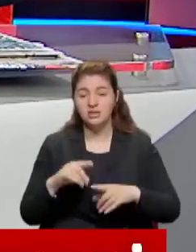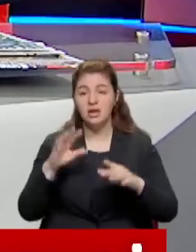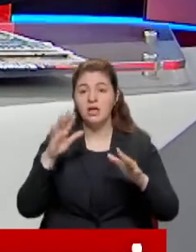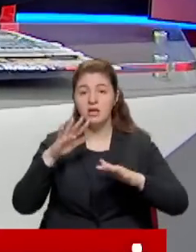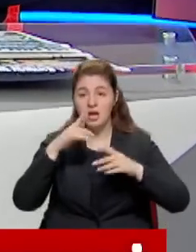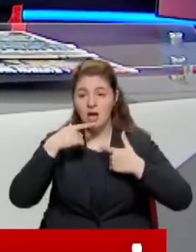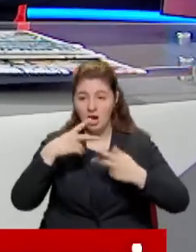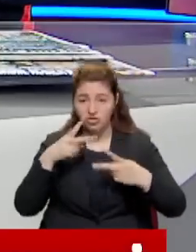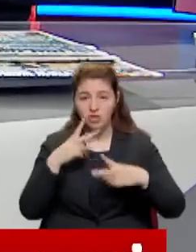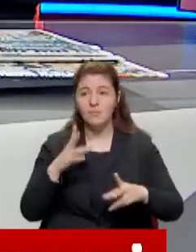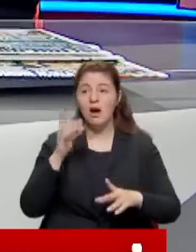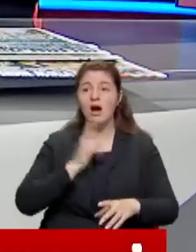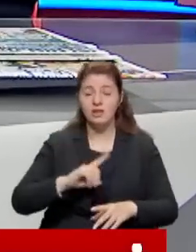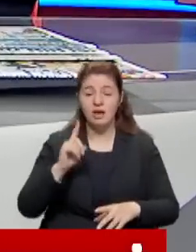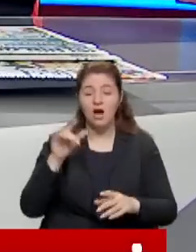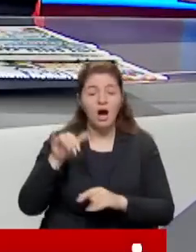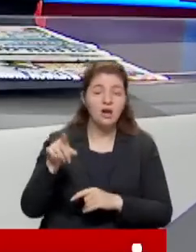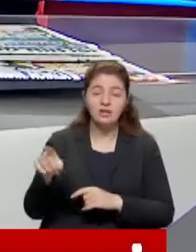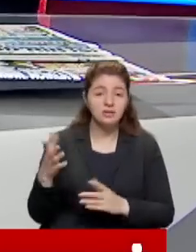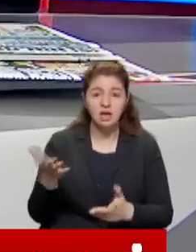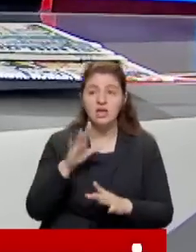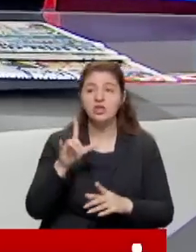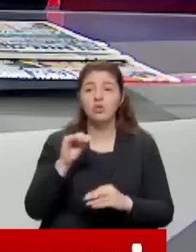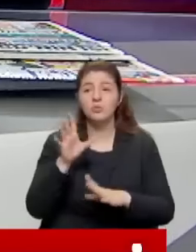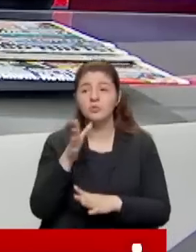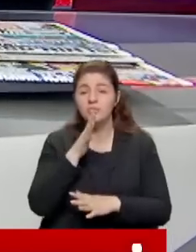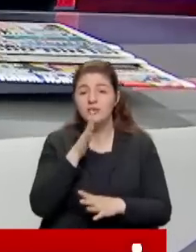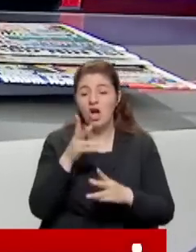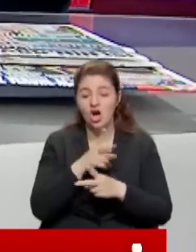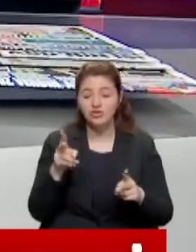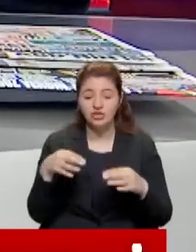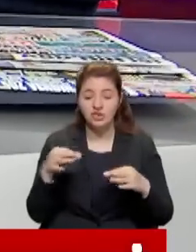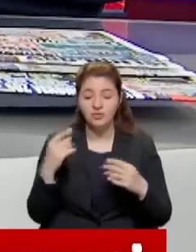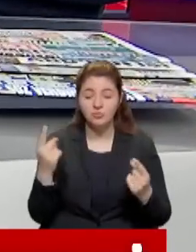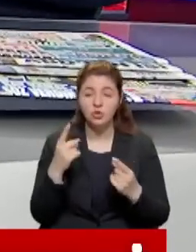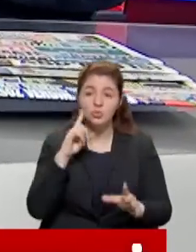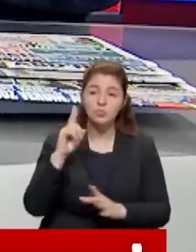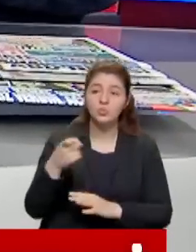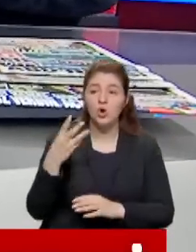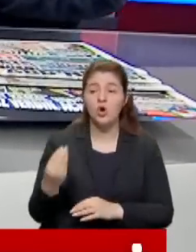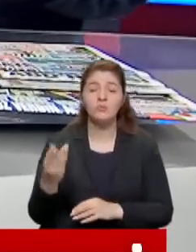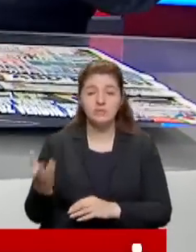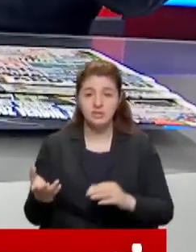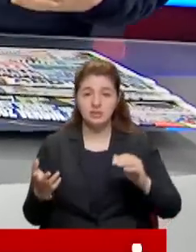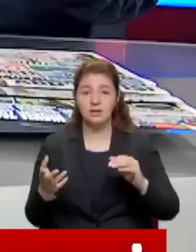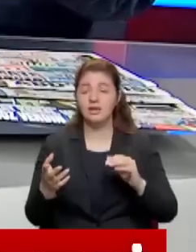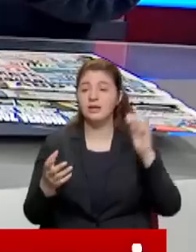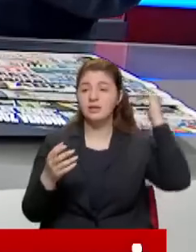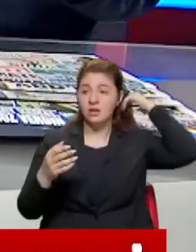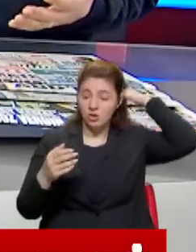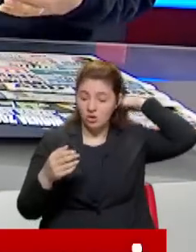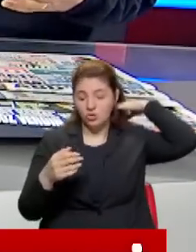manifesto, her siyasi aday hakkında ihtiyacı olan bütün bilgiye açık, şeffaf bir biçimde ulaşabilmesi,